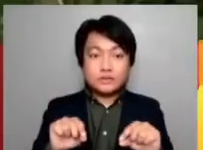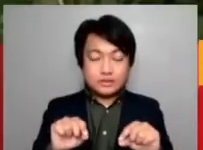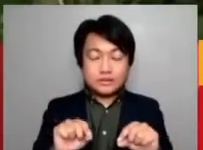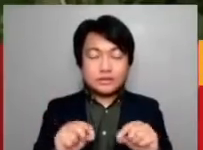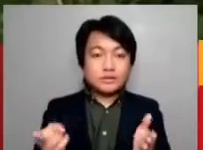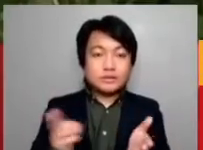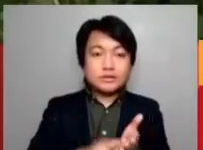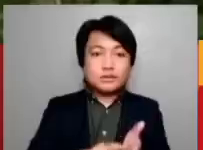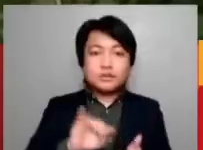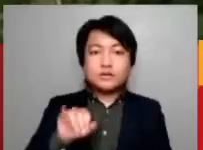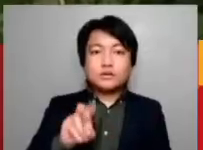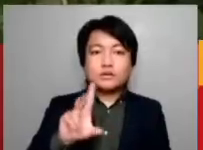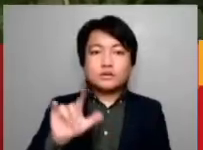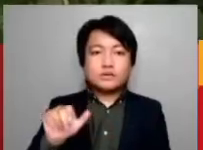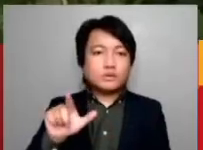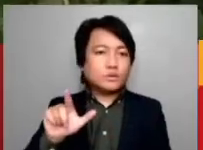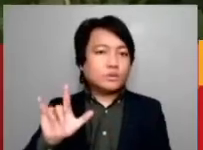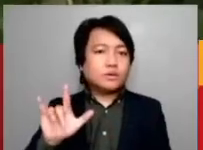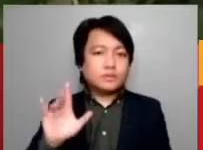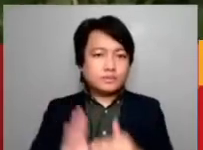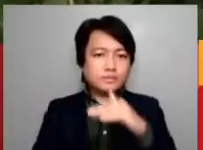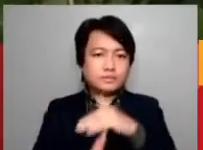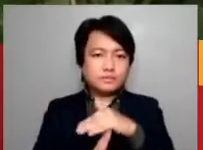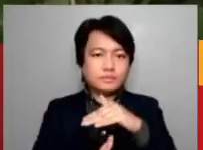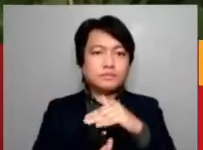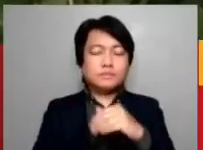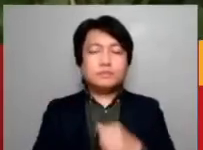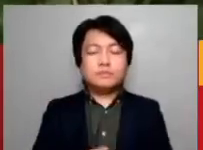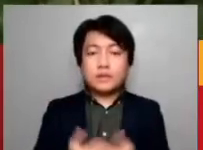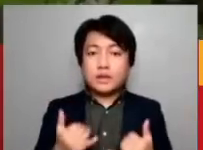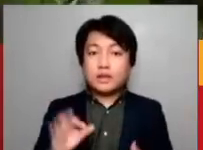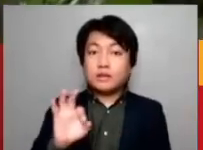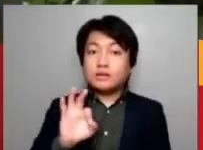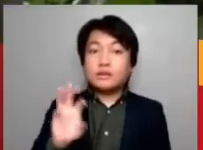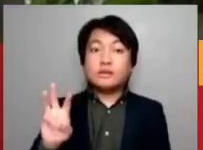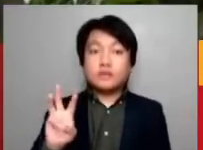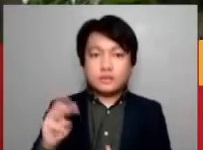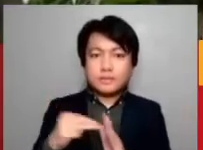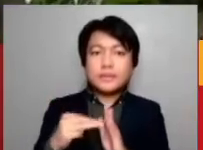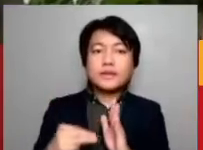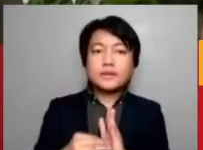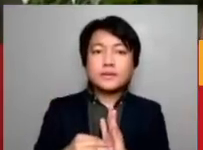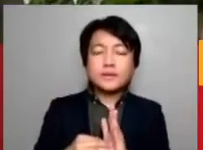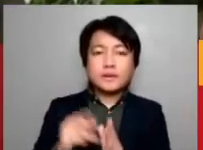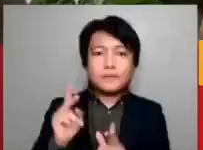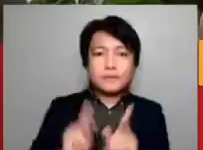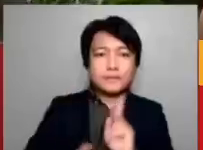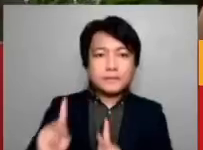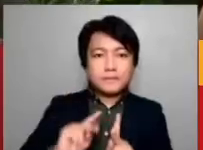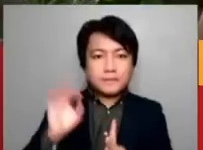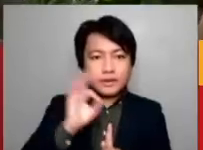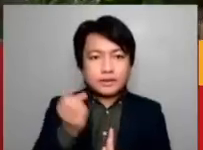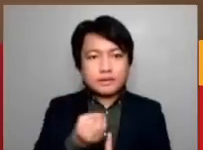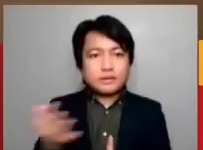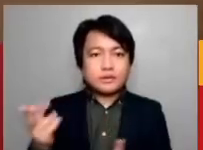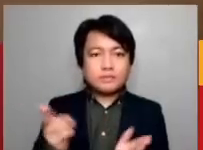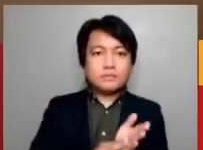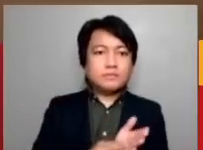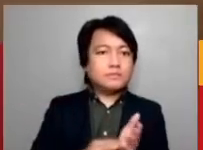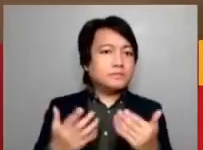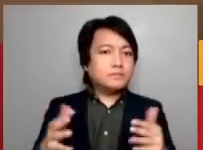Sa ngayon po, ay meron na tayong 96 million registered. Kung ang pagbabataya natin ay yung baseline natin na